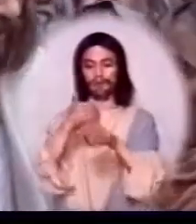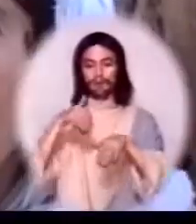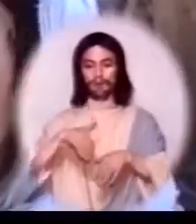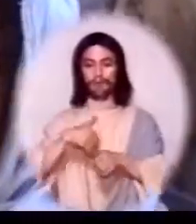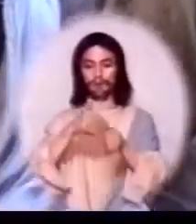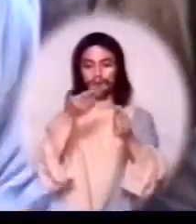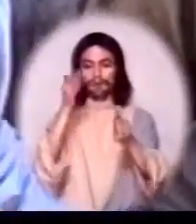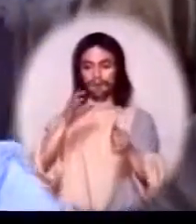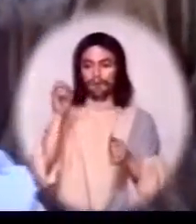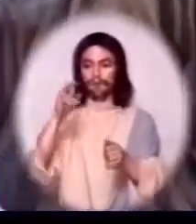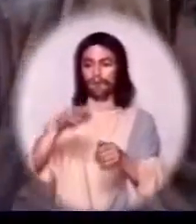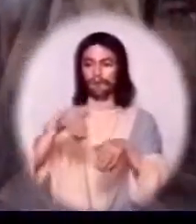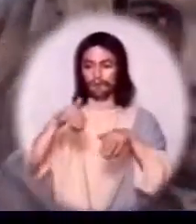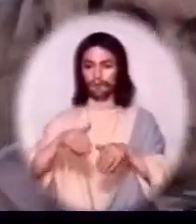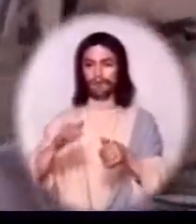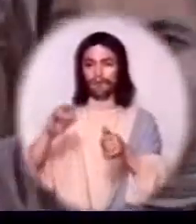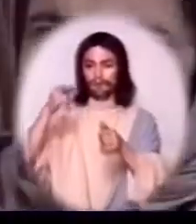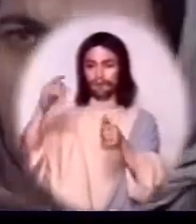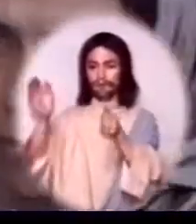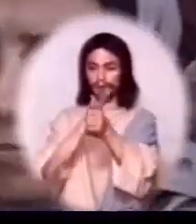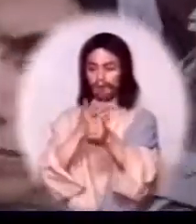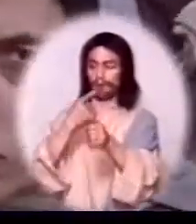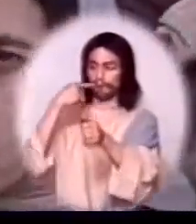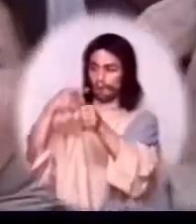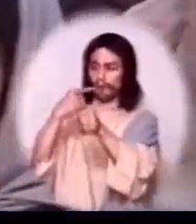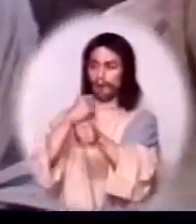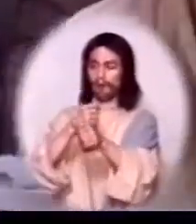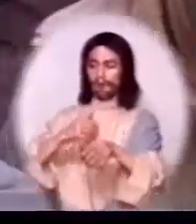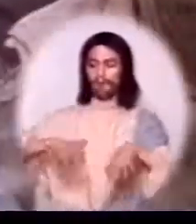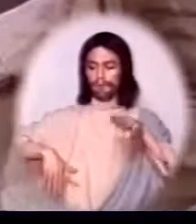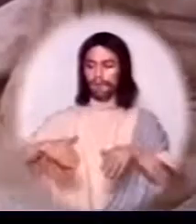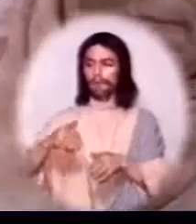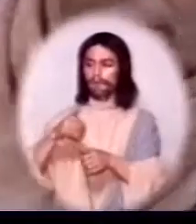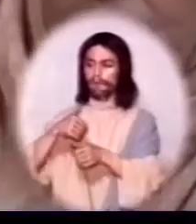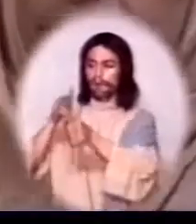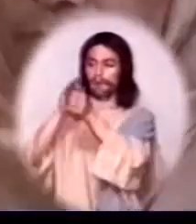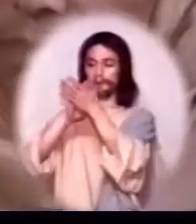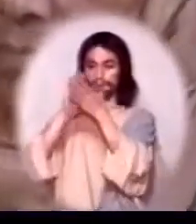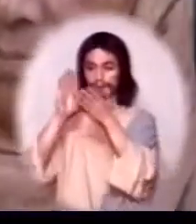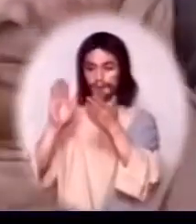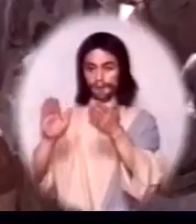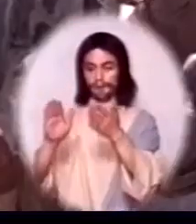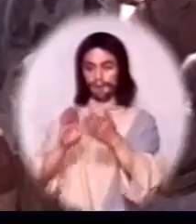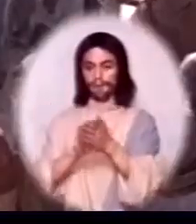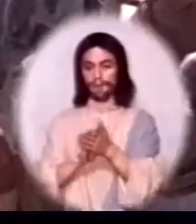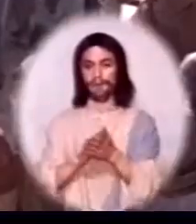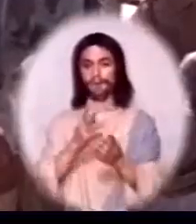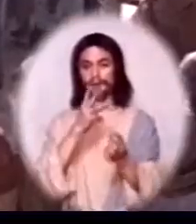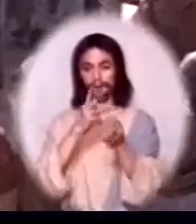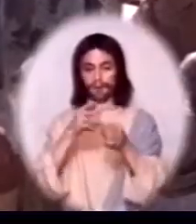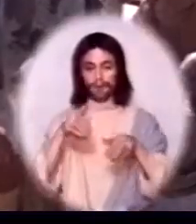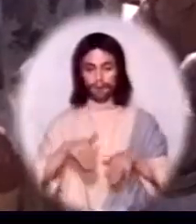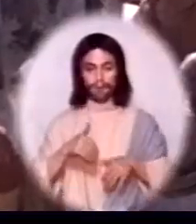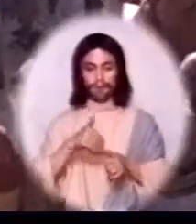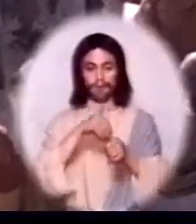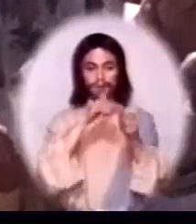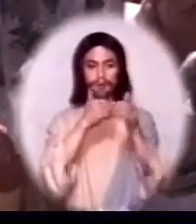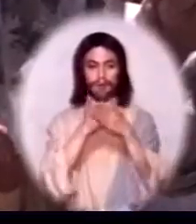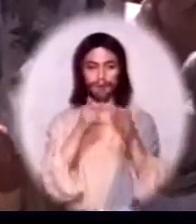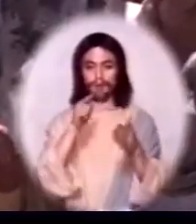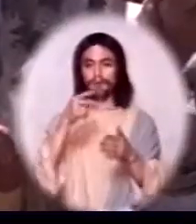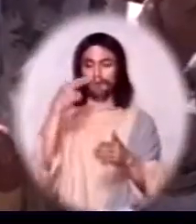보냈는데 그들은 그 종도 때리며 모욕하고 다시 빈손으로 그를 돌려보냈다. 세 번째 종을 또